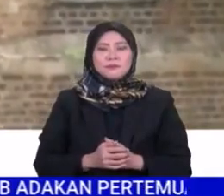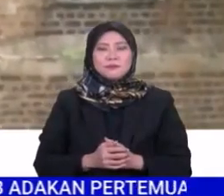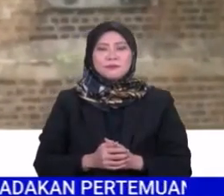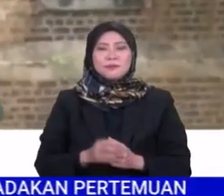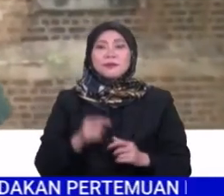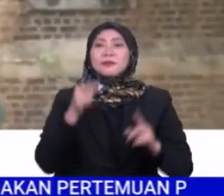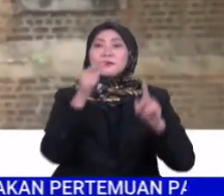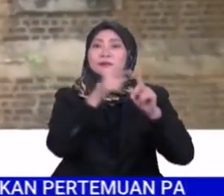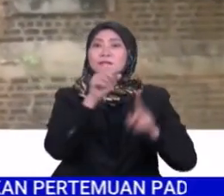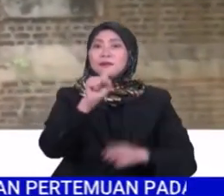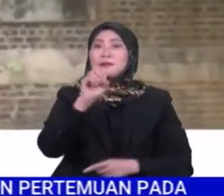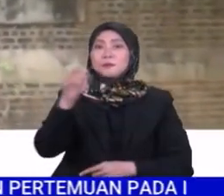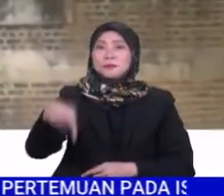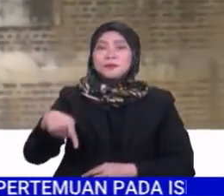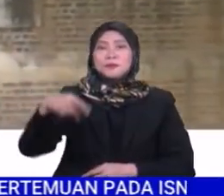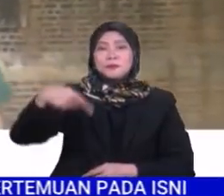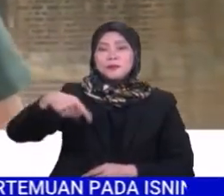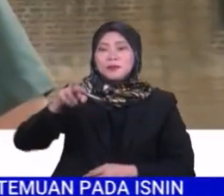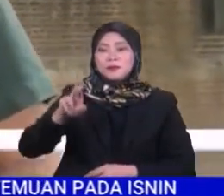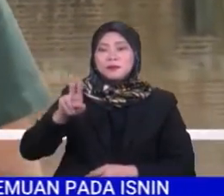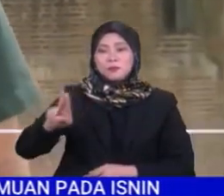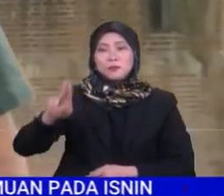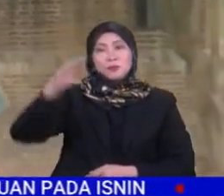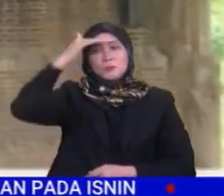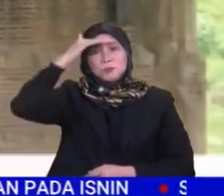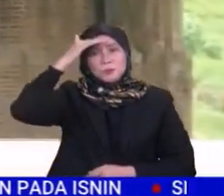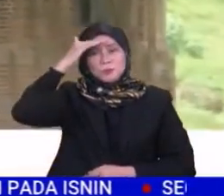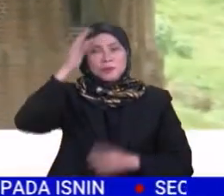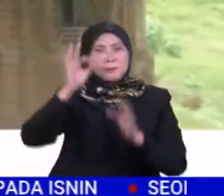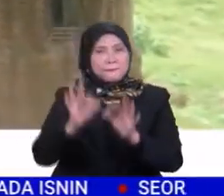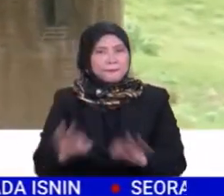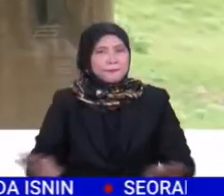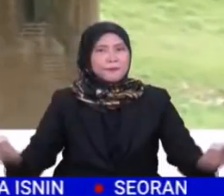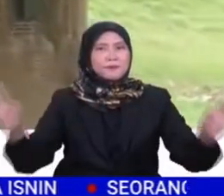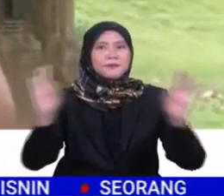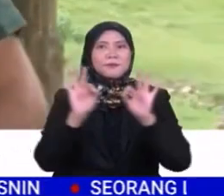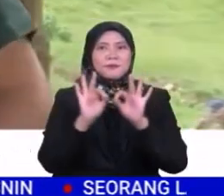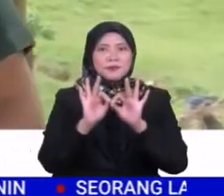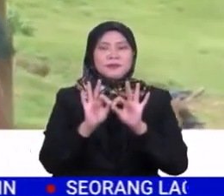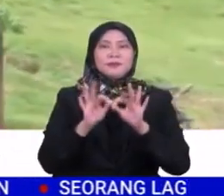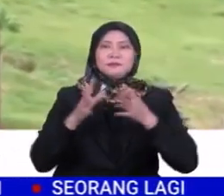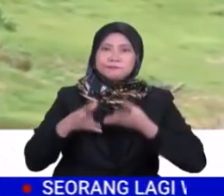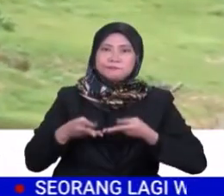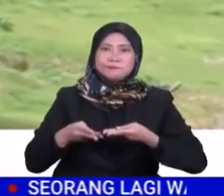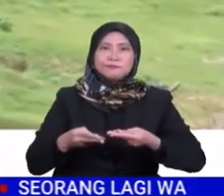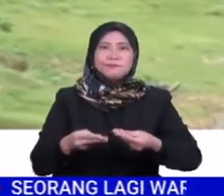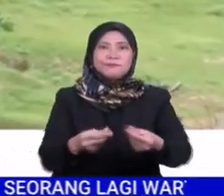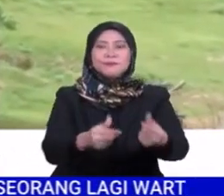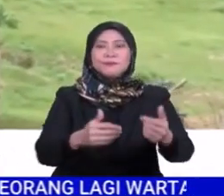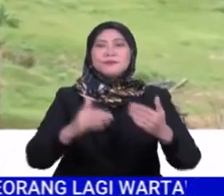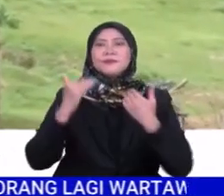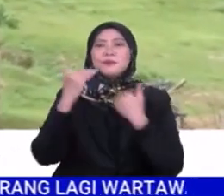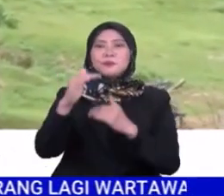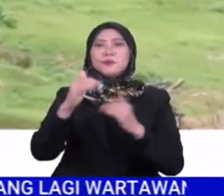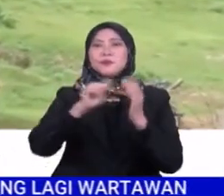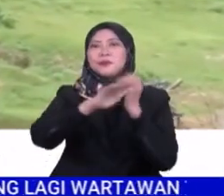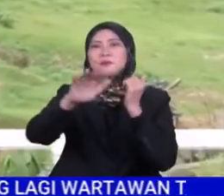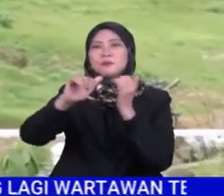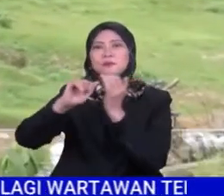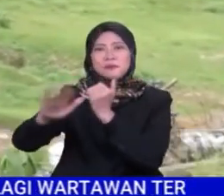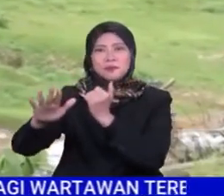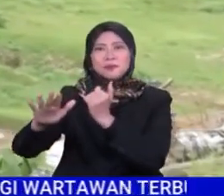Pematuhan SOP PRU Dewan Negeri Johor adalah penting bagi memastikan kelancaran tempoh berkempen